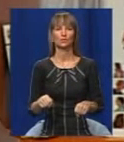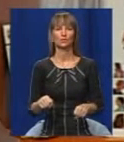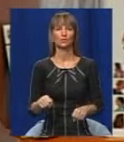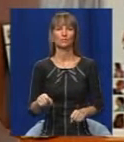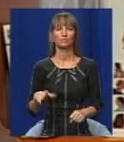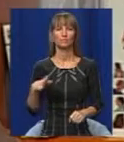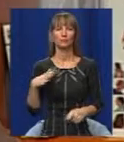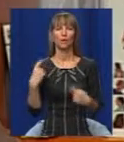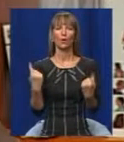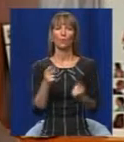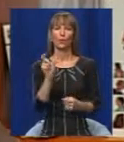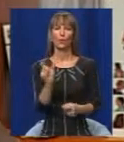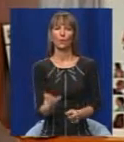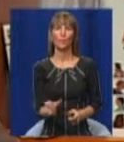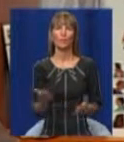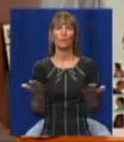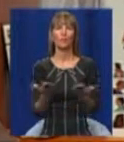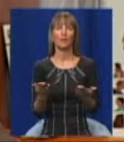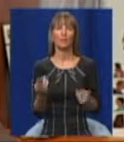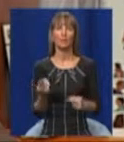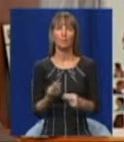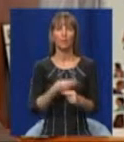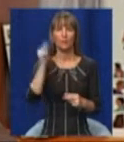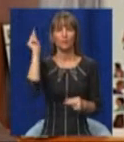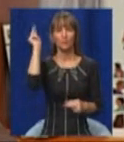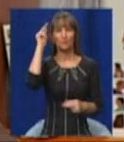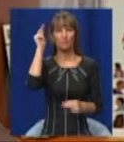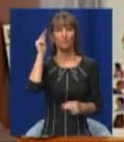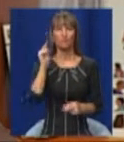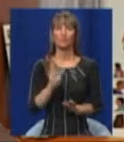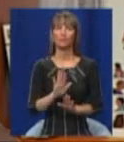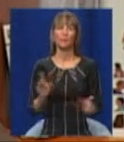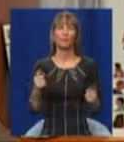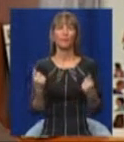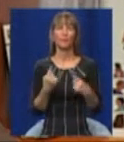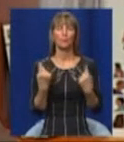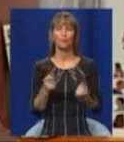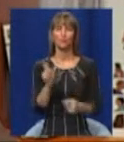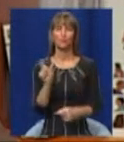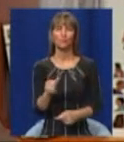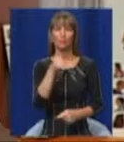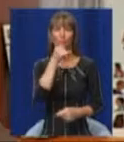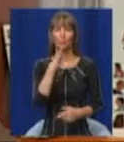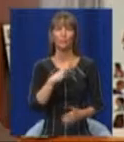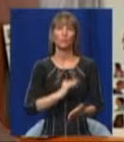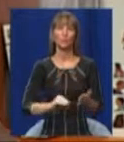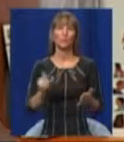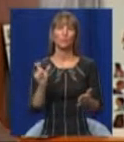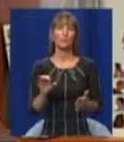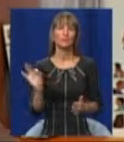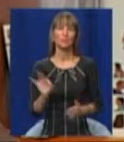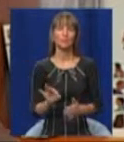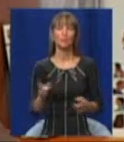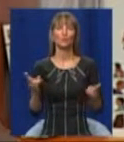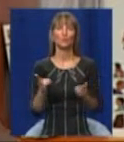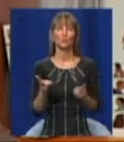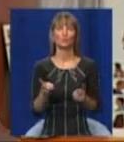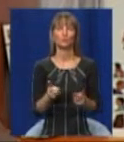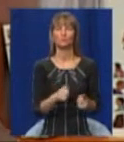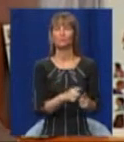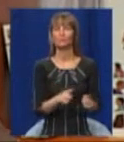звичайна людина, котра без освіти журналістикою? Ні, звичайно, чоловік не може стати журналістом одразу, треба пройти